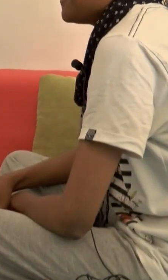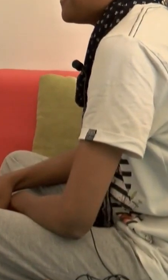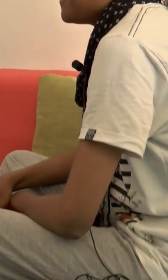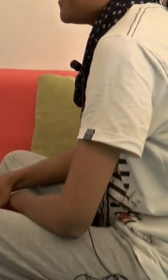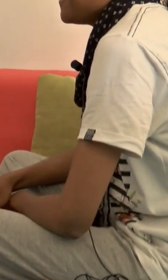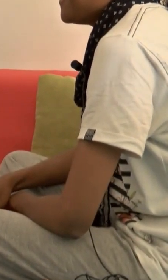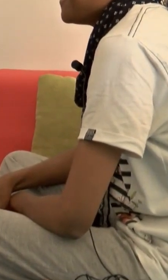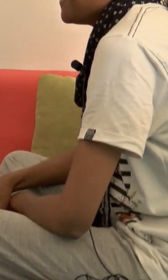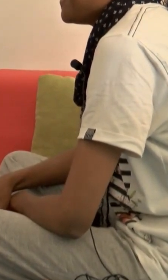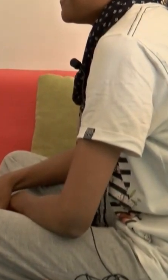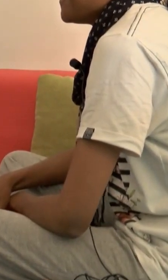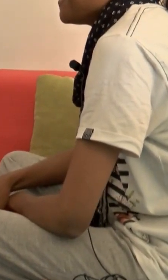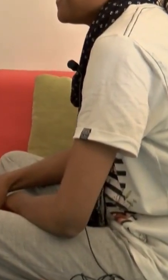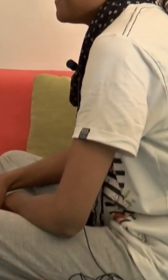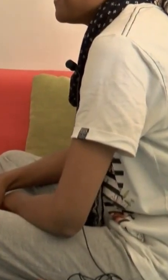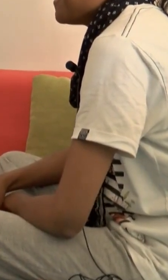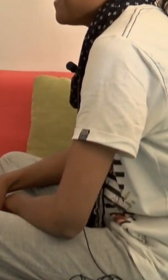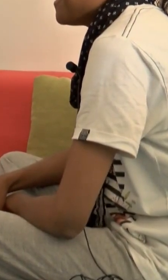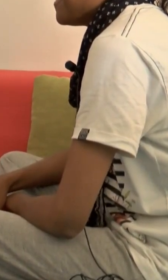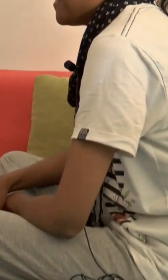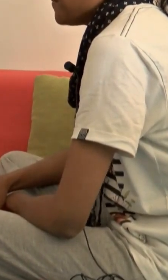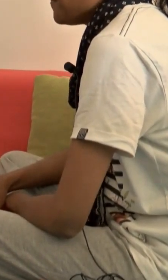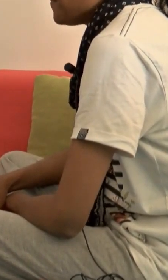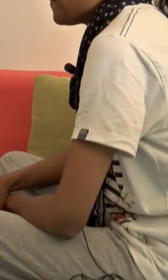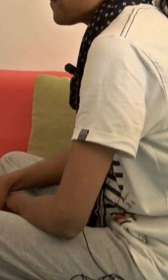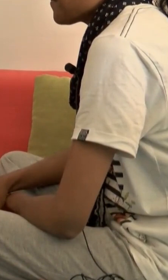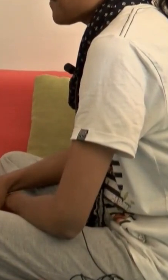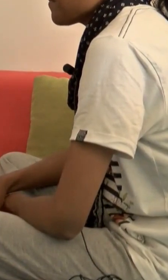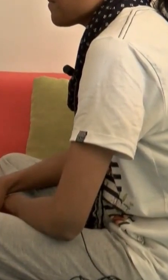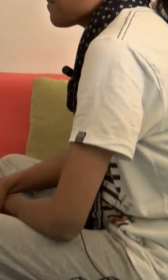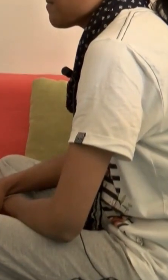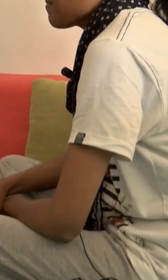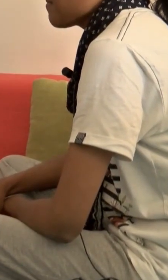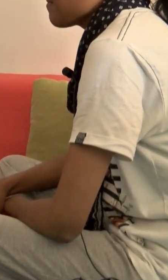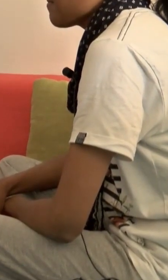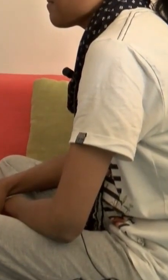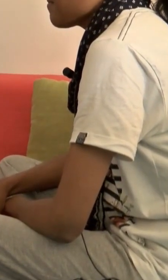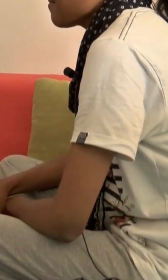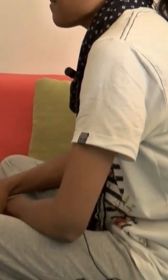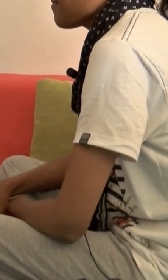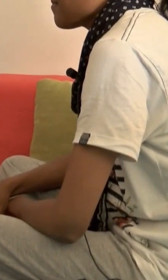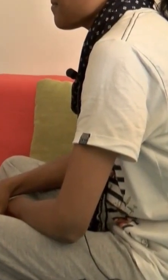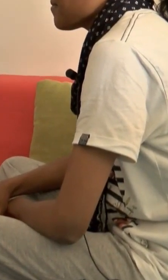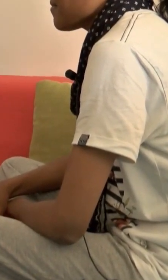Là, tu vois, j'aime bien regarder ça. Mais il faudrait des sous-titres pour les sourds. Que ce soit écrit.